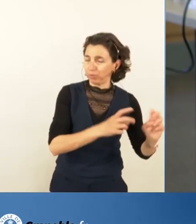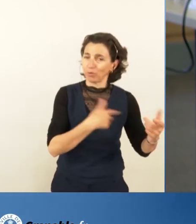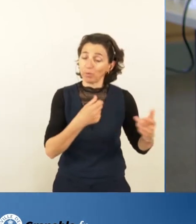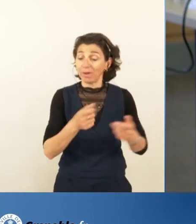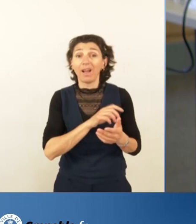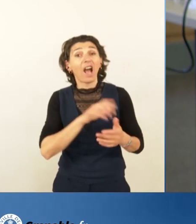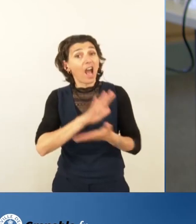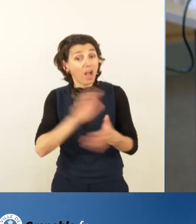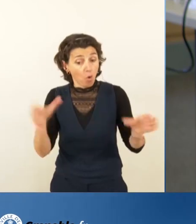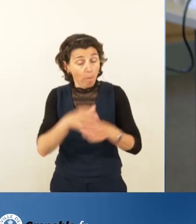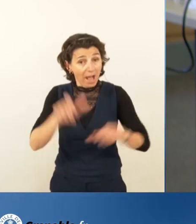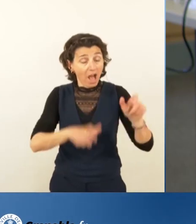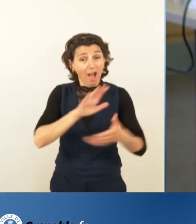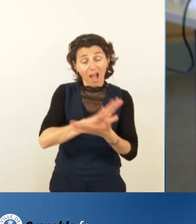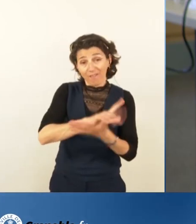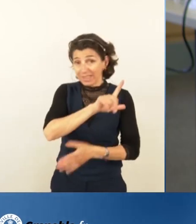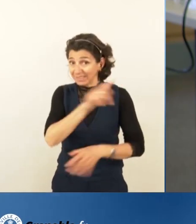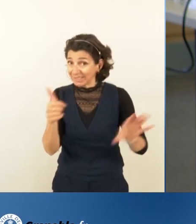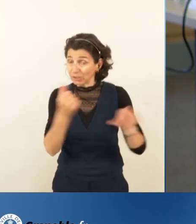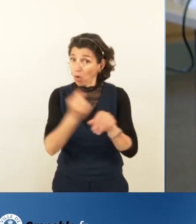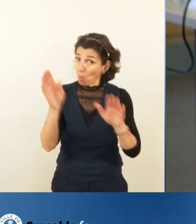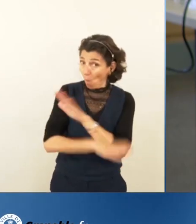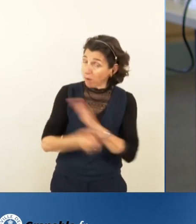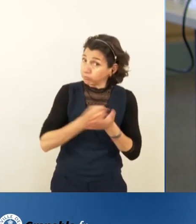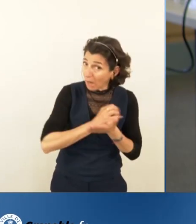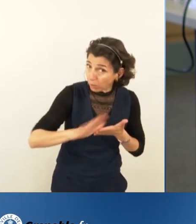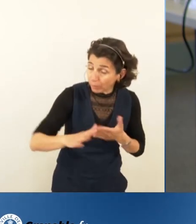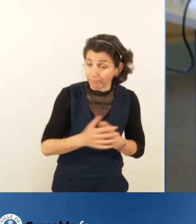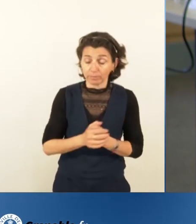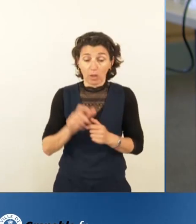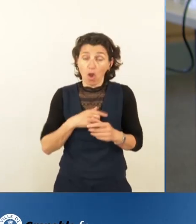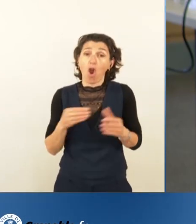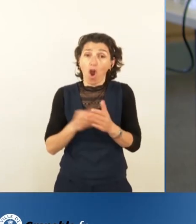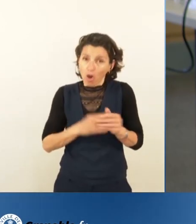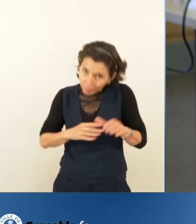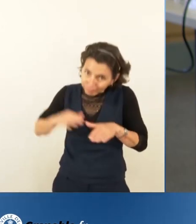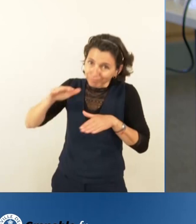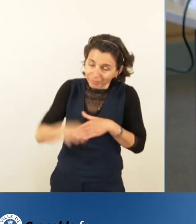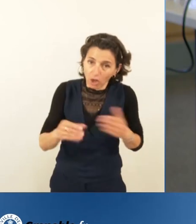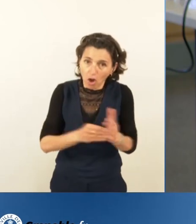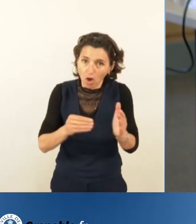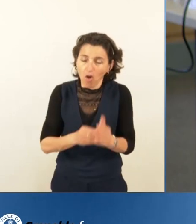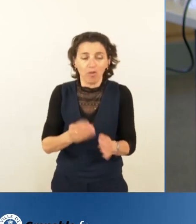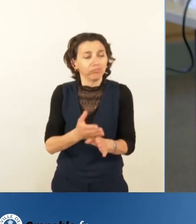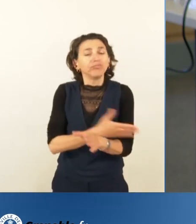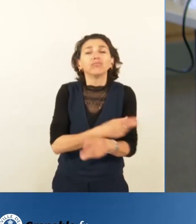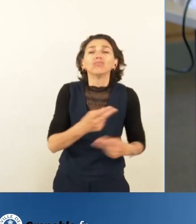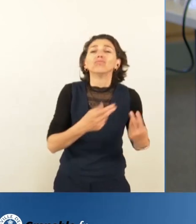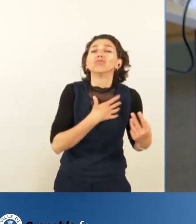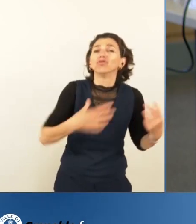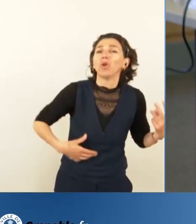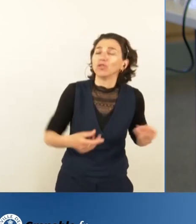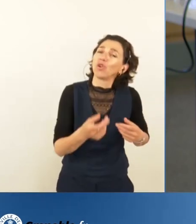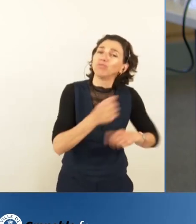aujourd'hui d'une étape supplémentaire à franchir dans la lignée des mesures déjà mises en œuvre par notre municipalité ainsi la présente